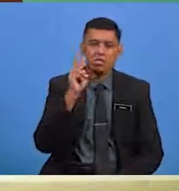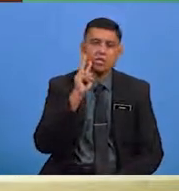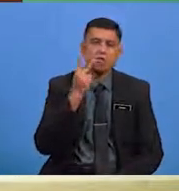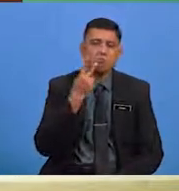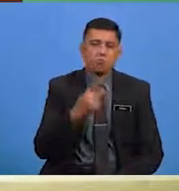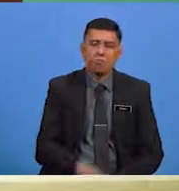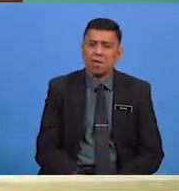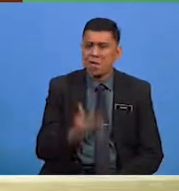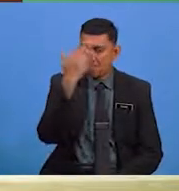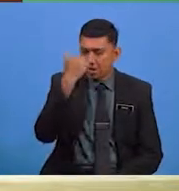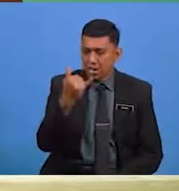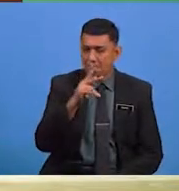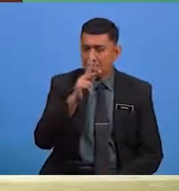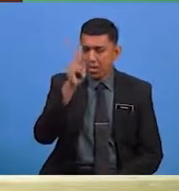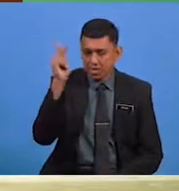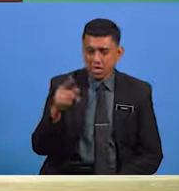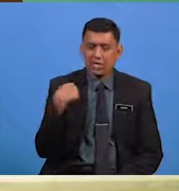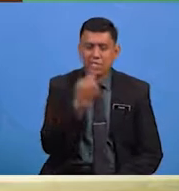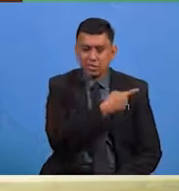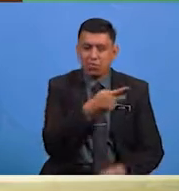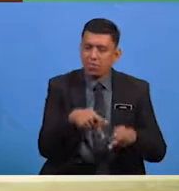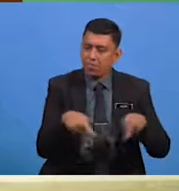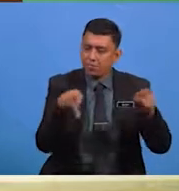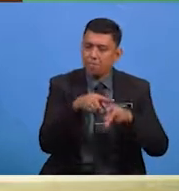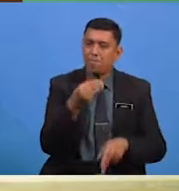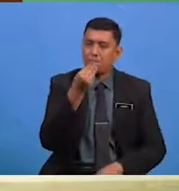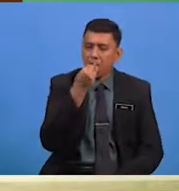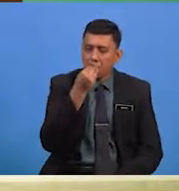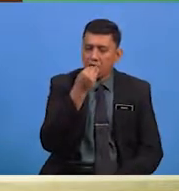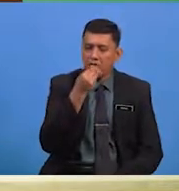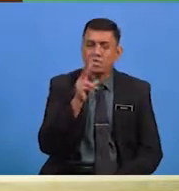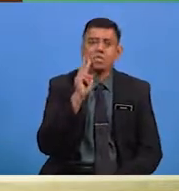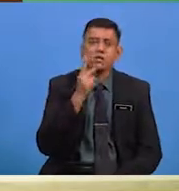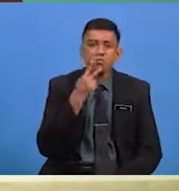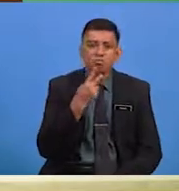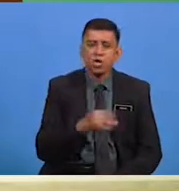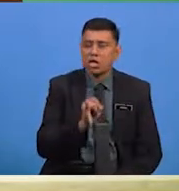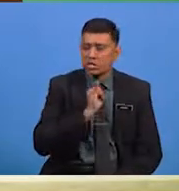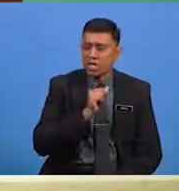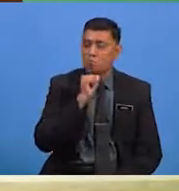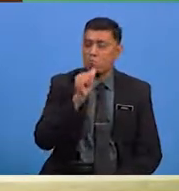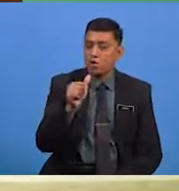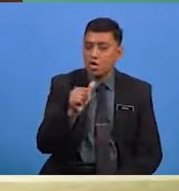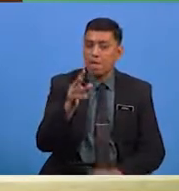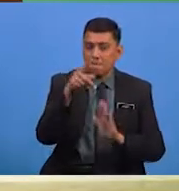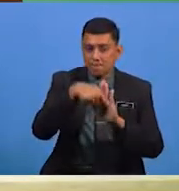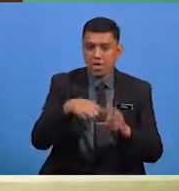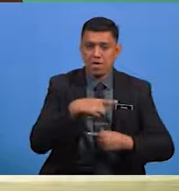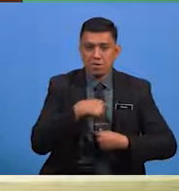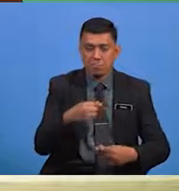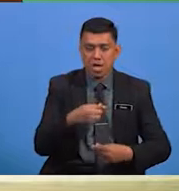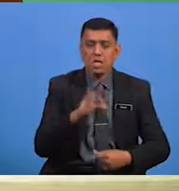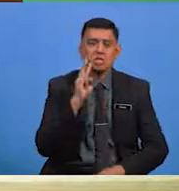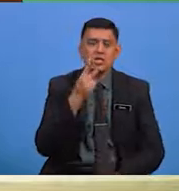sayur. Mengapa kita perlu makan sayur? Saya bukan penggemar